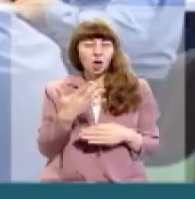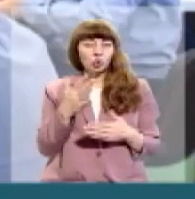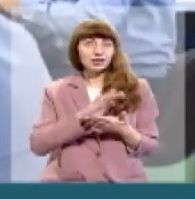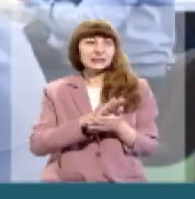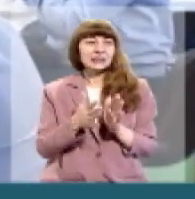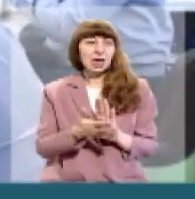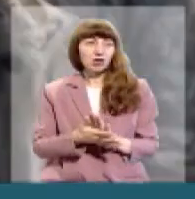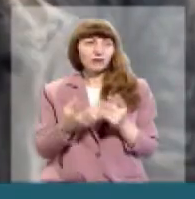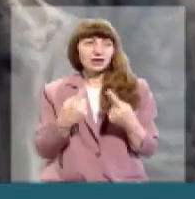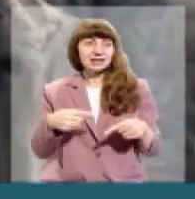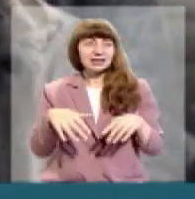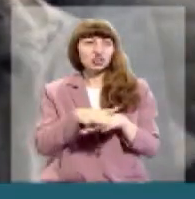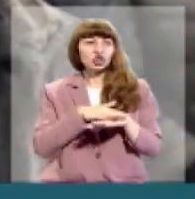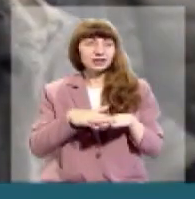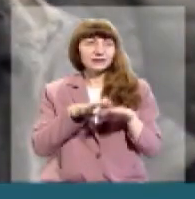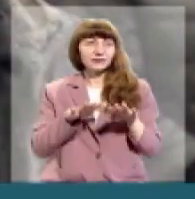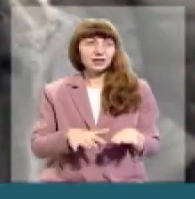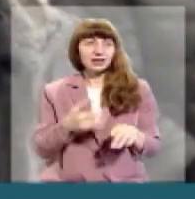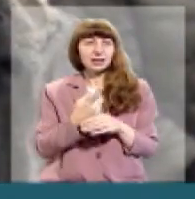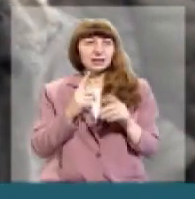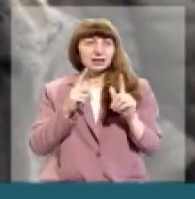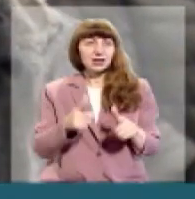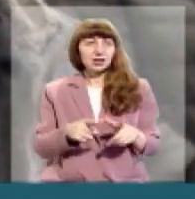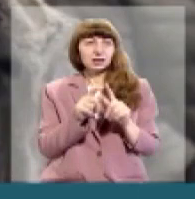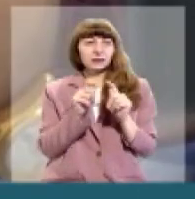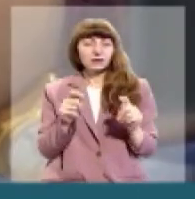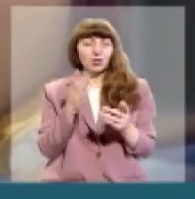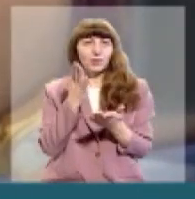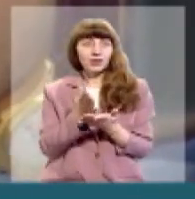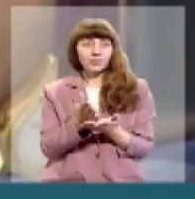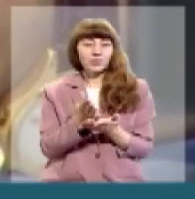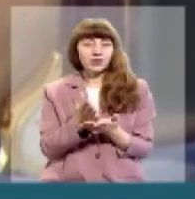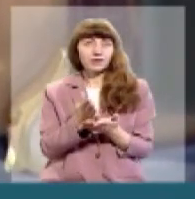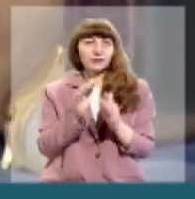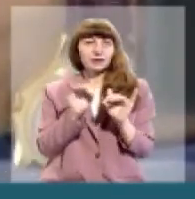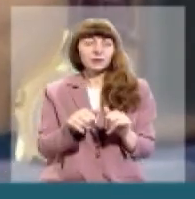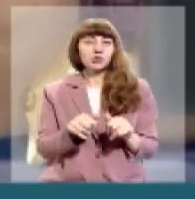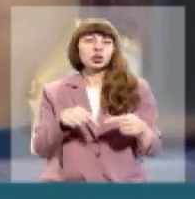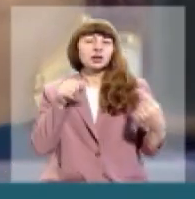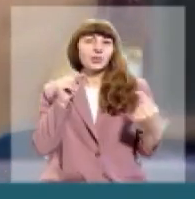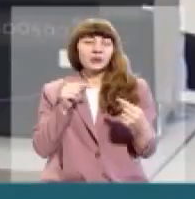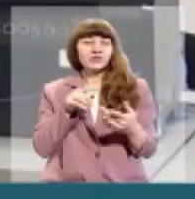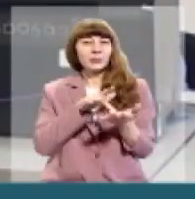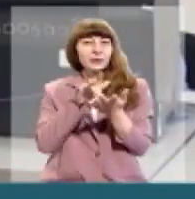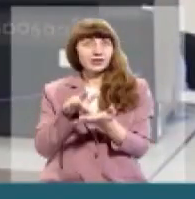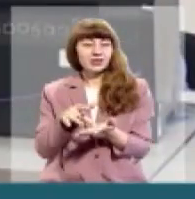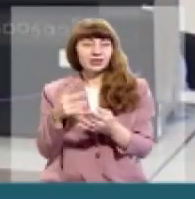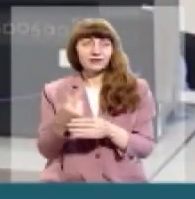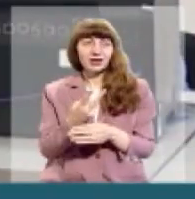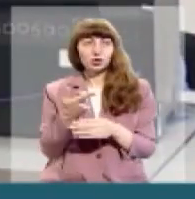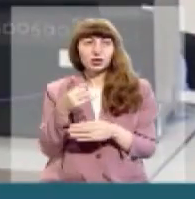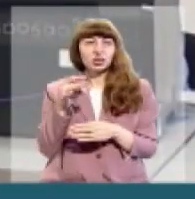Қытайдың көші-қон және қос азаматқа қарсы іс-қимыл жасау үшін құқықтық негіз жасайды. Келісімді ратификациялау мемлекеттер